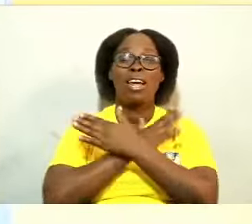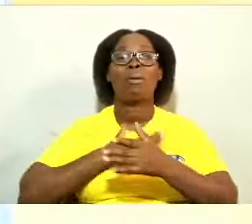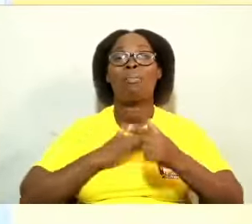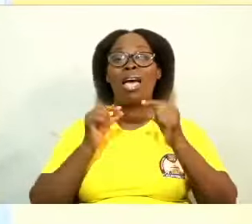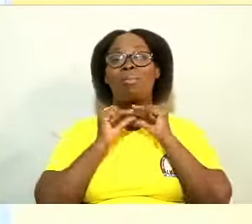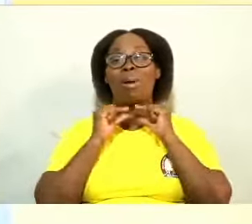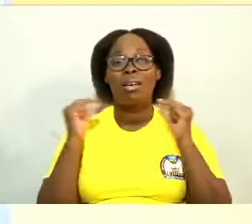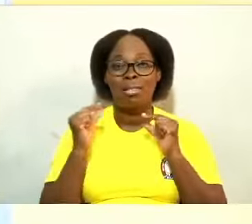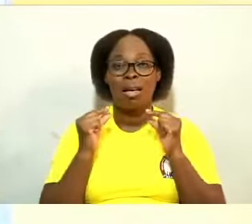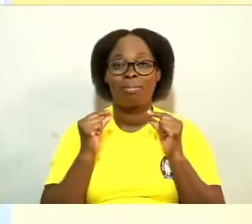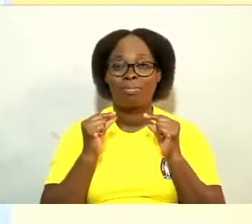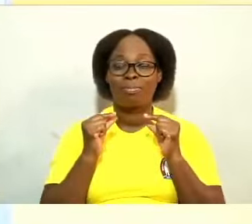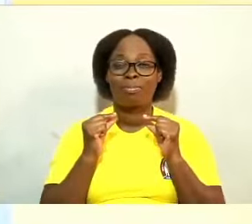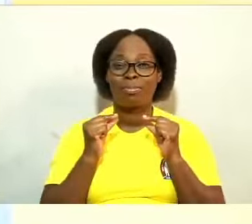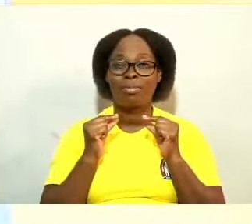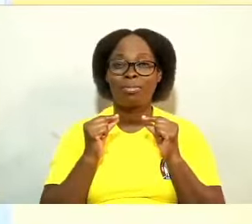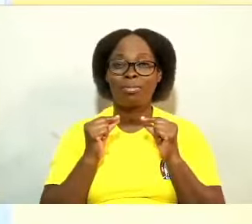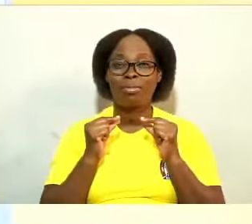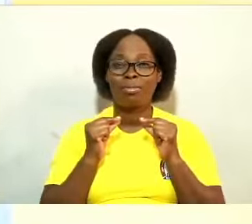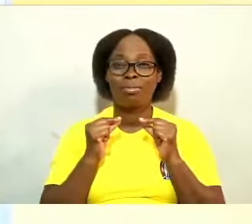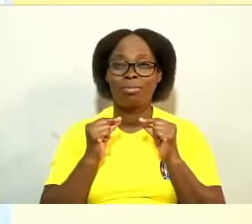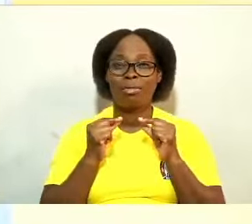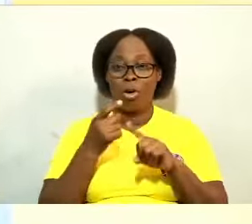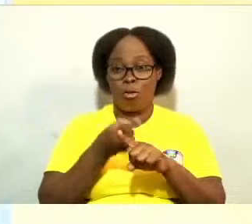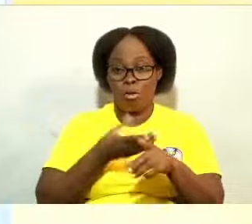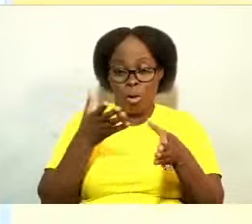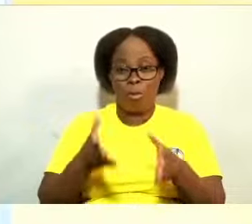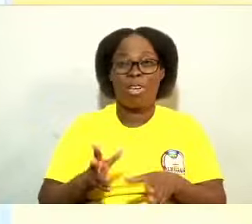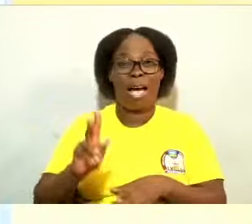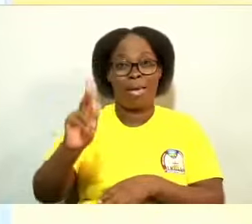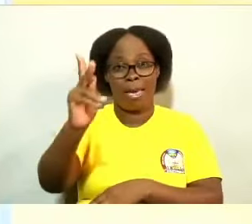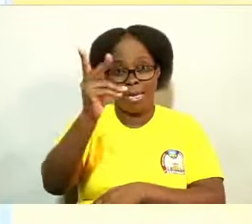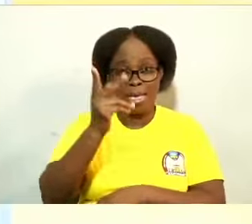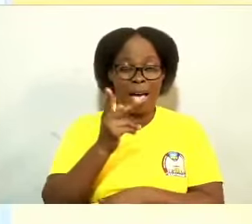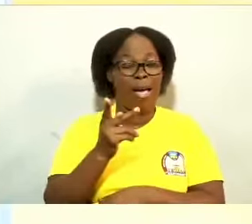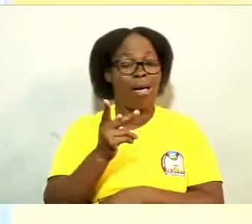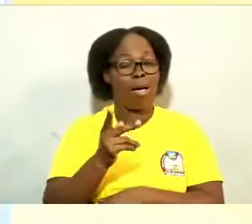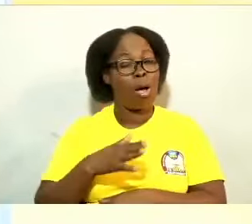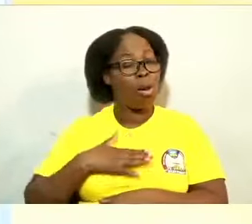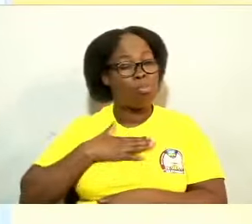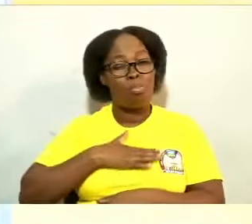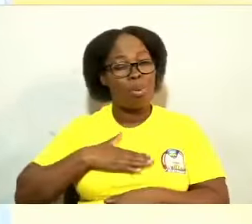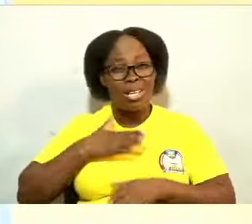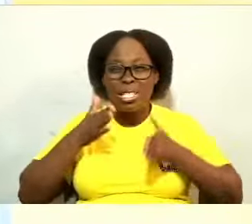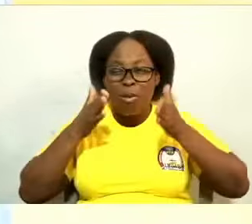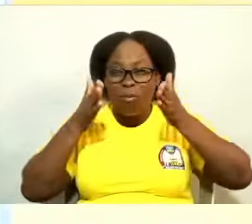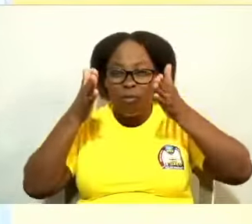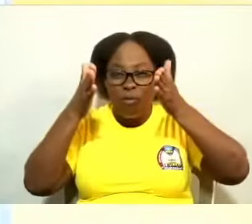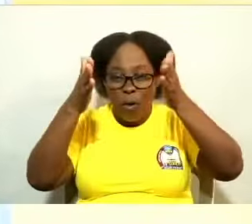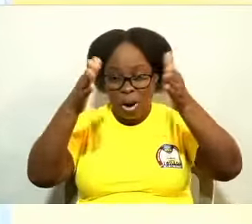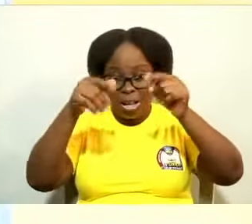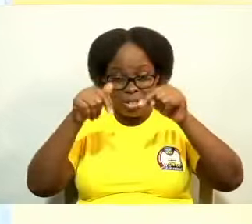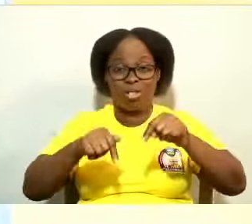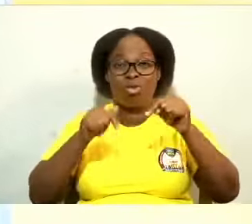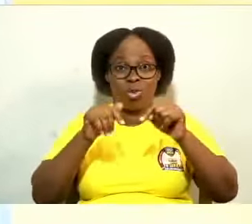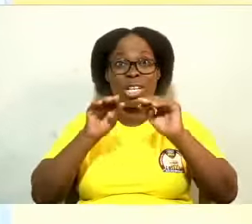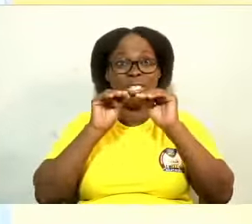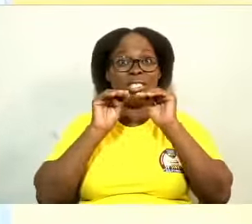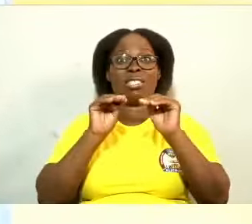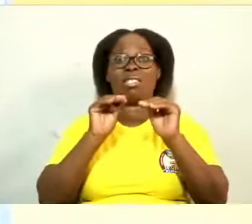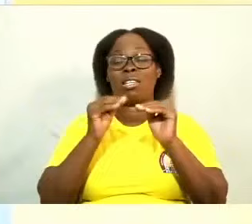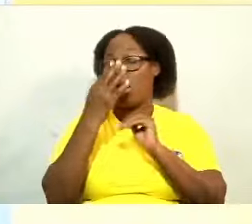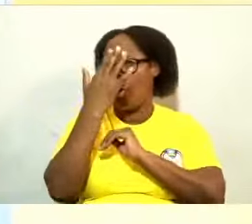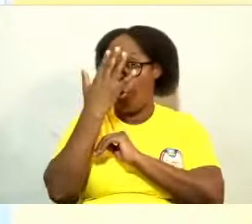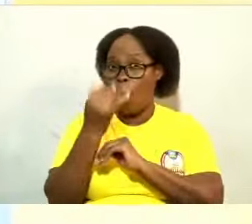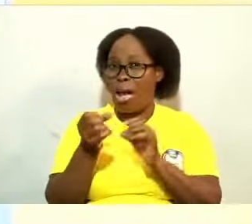yangu, pote hapa Kenya mnaponisikiliza, muwe makini kwa somo la leo, kwa